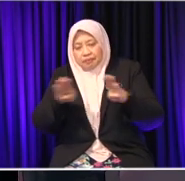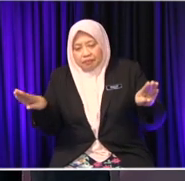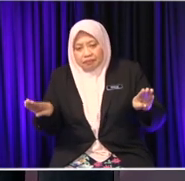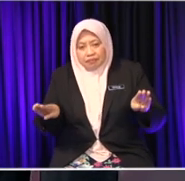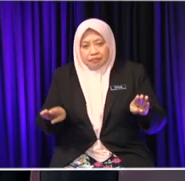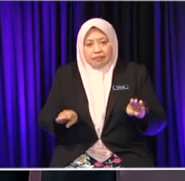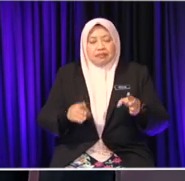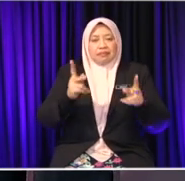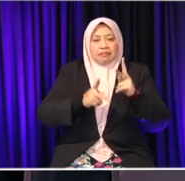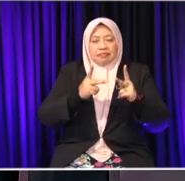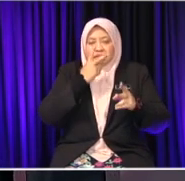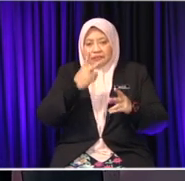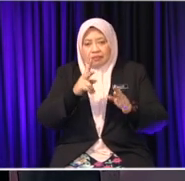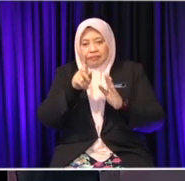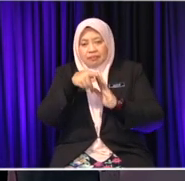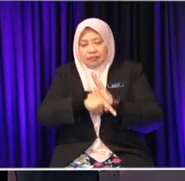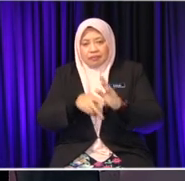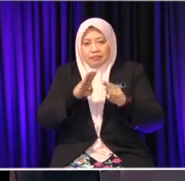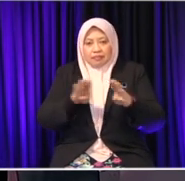nya oke